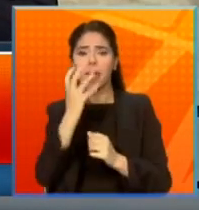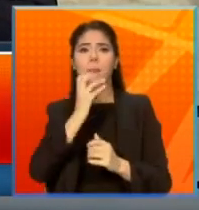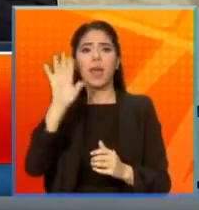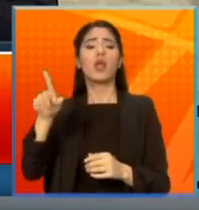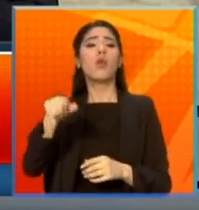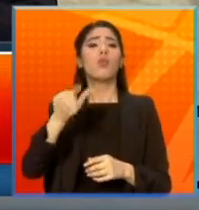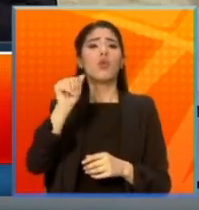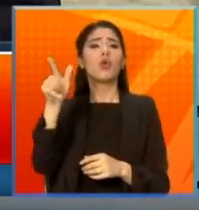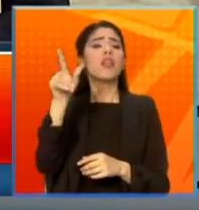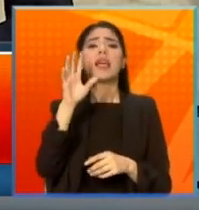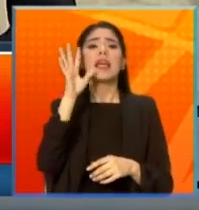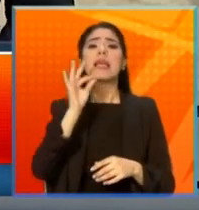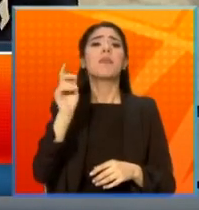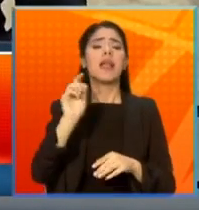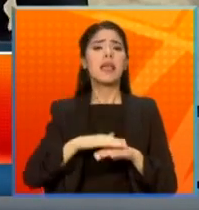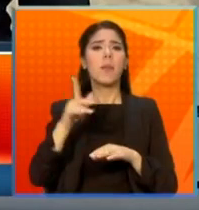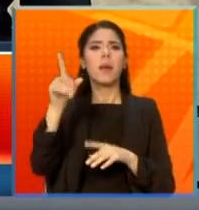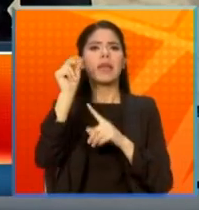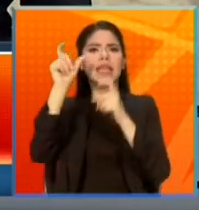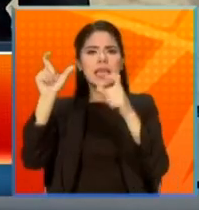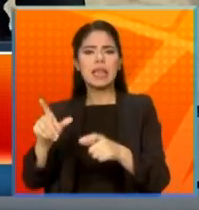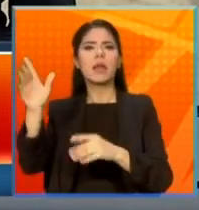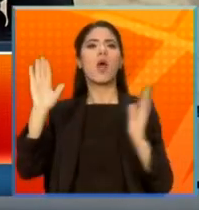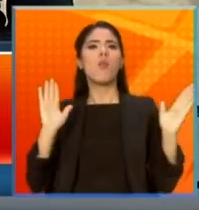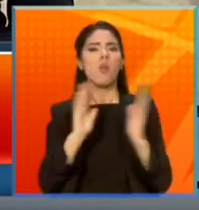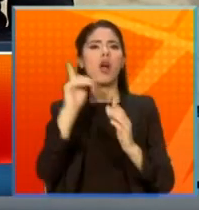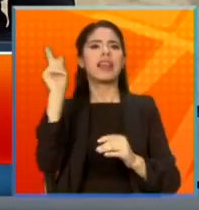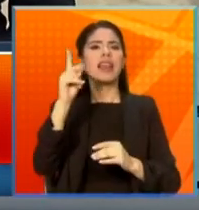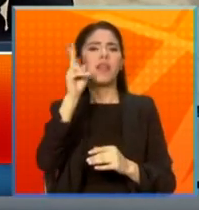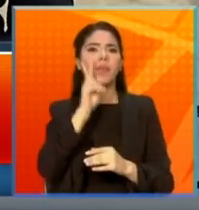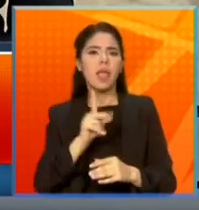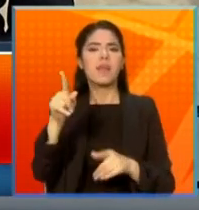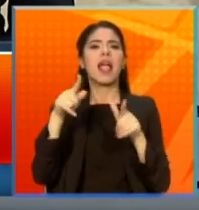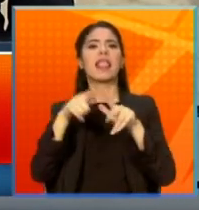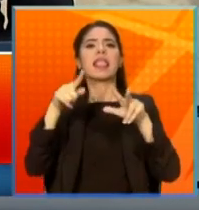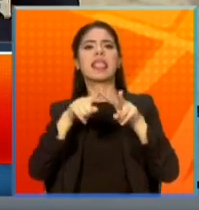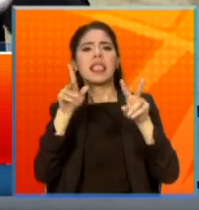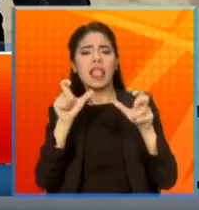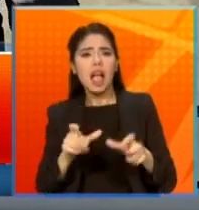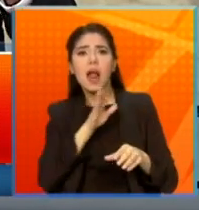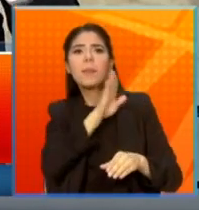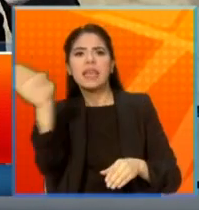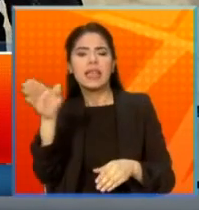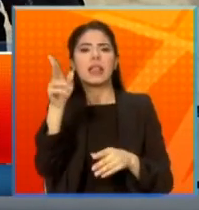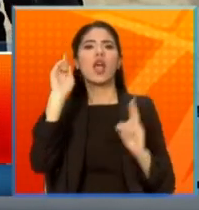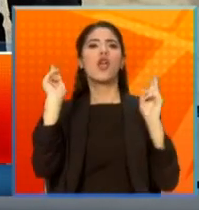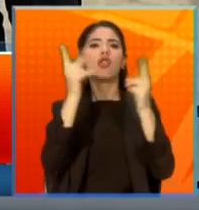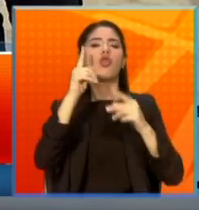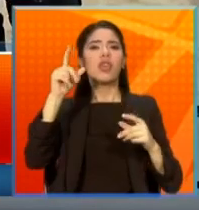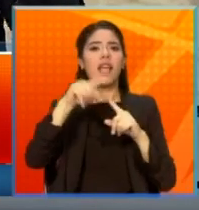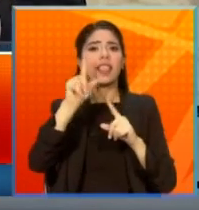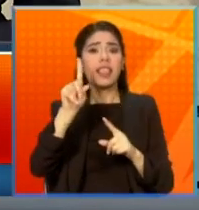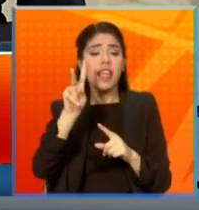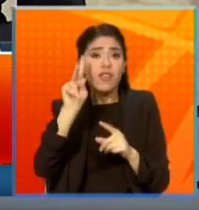bugün kimsenin yapamadığını yapıp İdlib'de muhaliflerin rejimden temizlediği Nayrab'a girdiler. Dünya televizyonlarında ilk kez